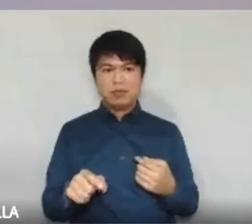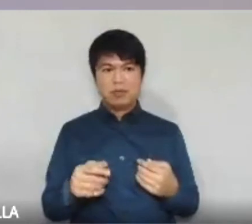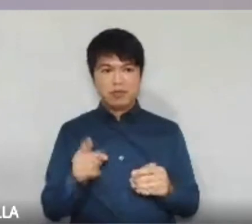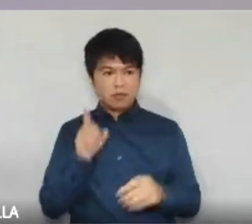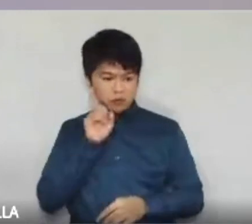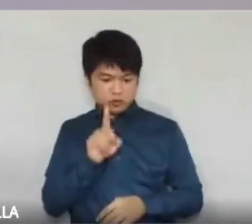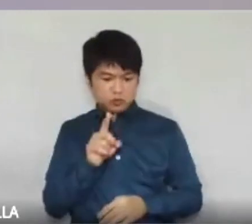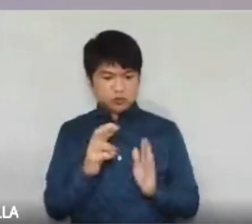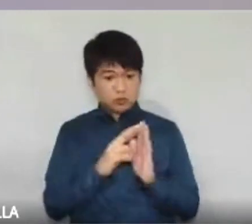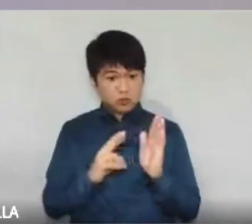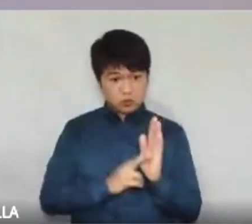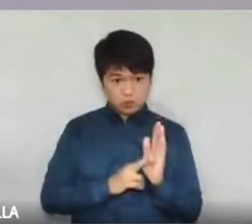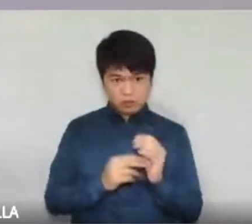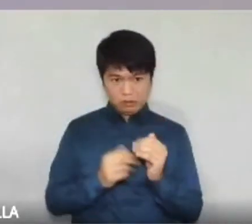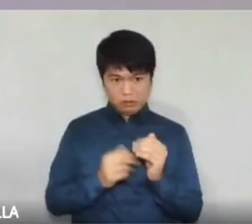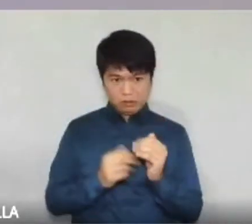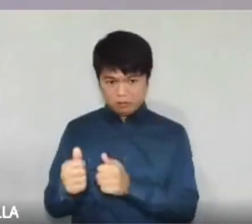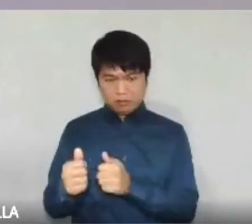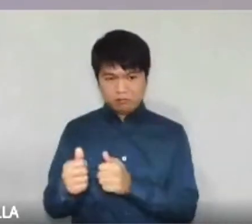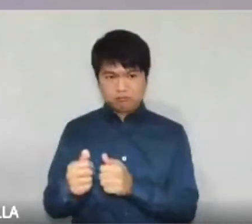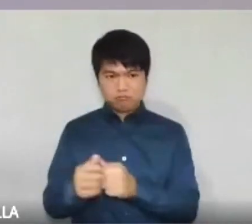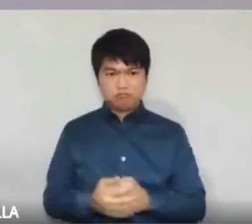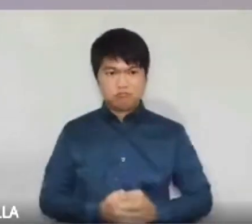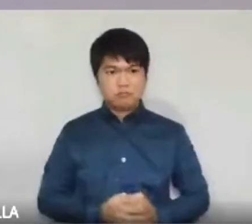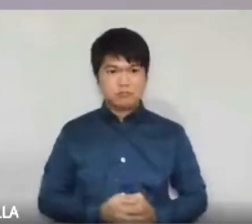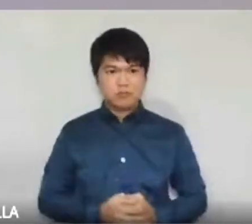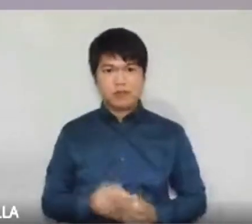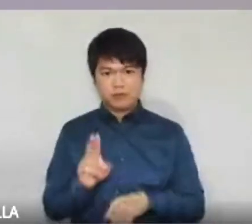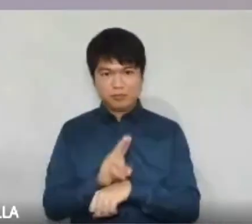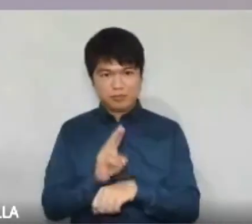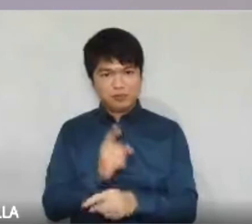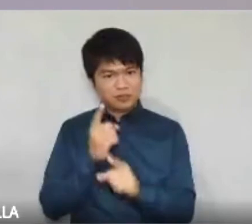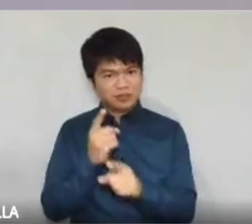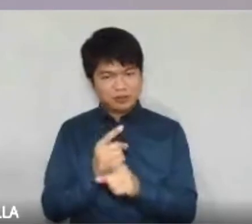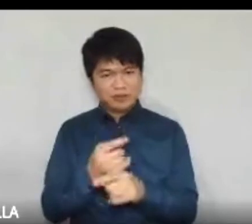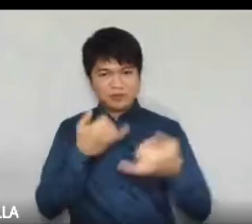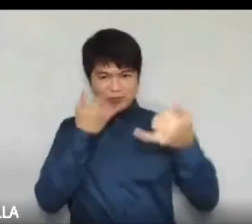regulations na in place, no, para magamit ng wasto ang telehealth.